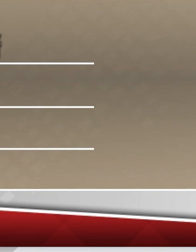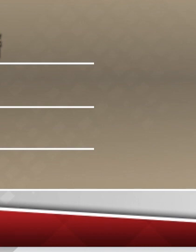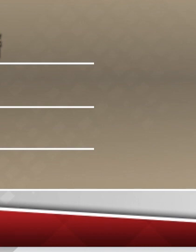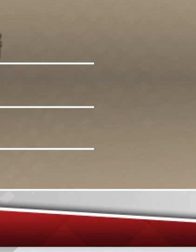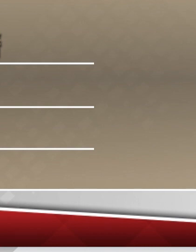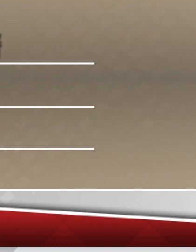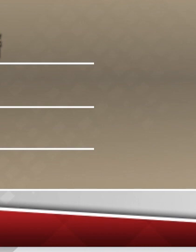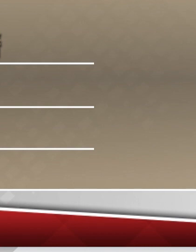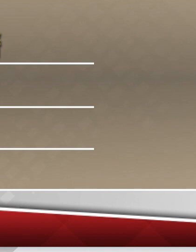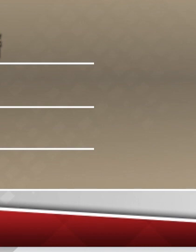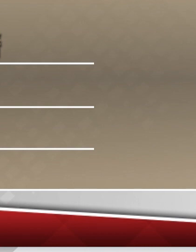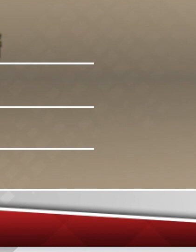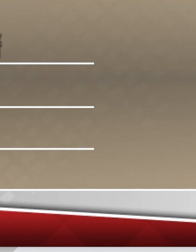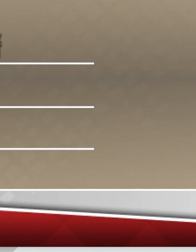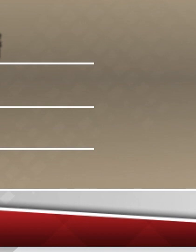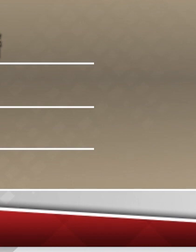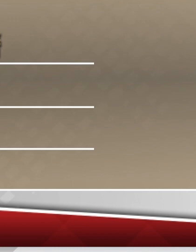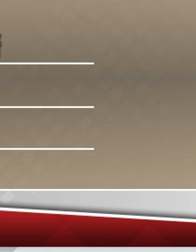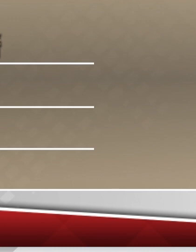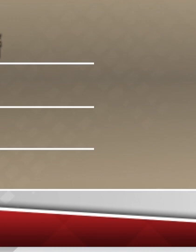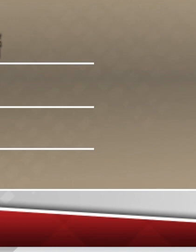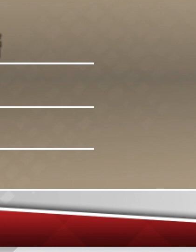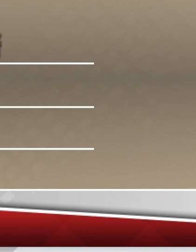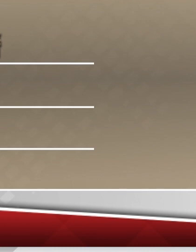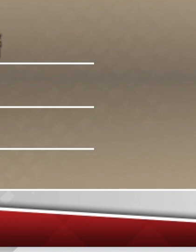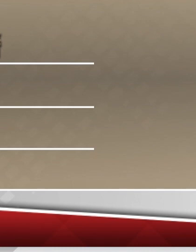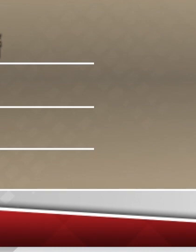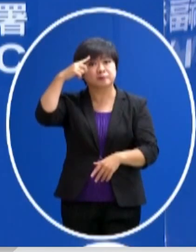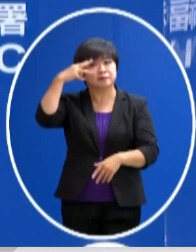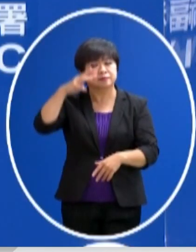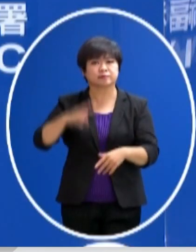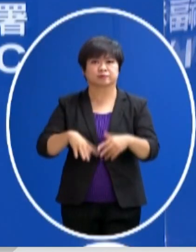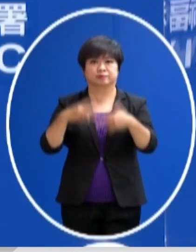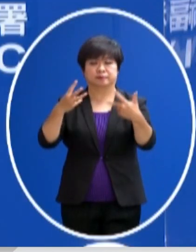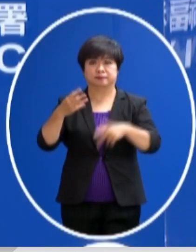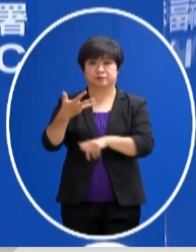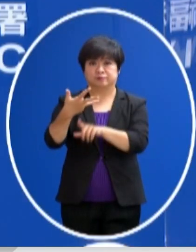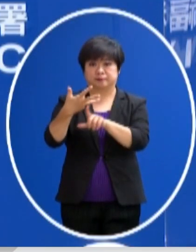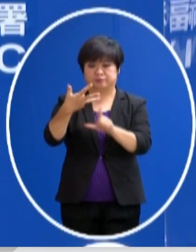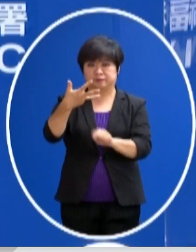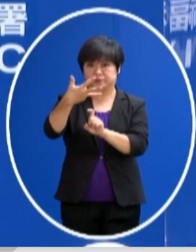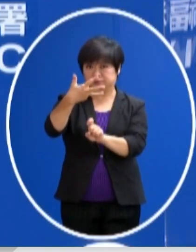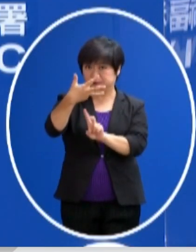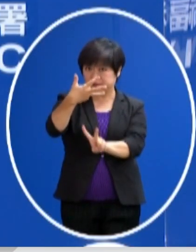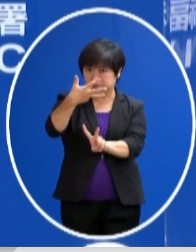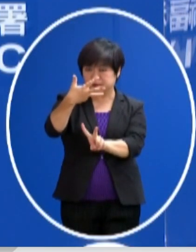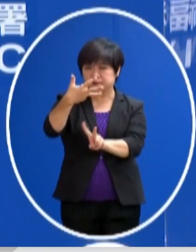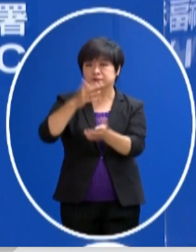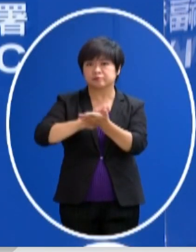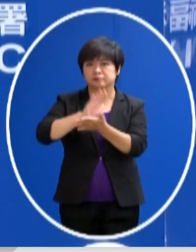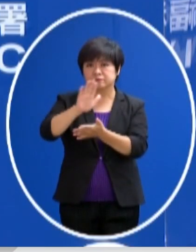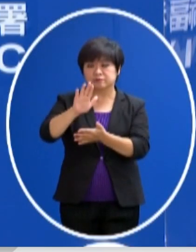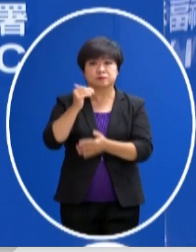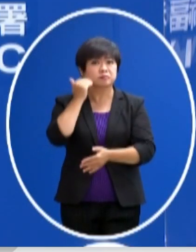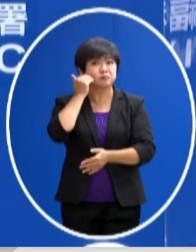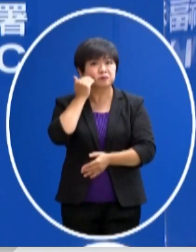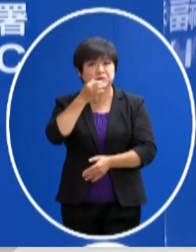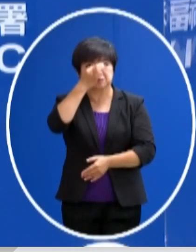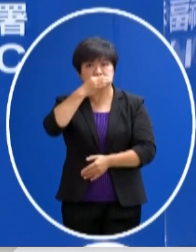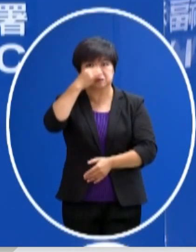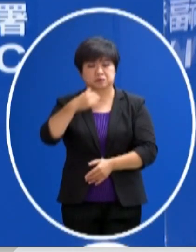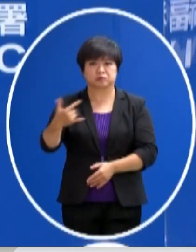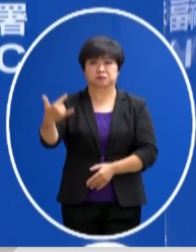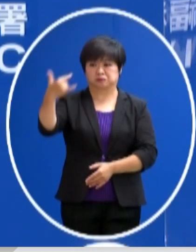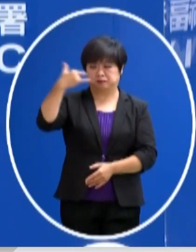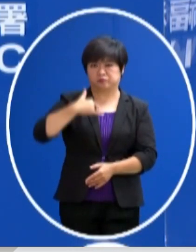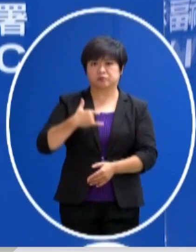确诊。目前全台累计确诊数达480例。 自8月12日起，自菲律宾抵台的所有的